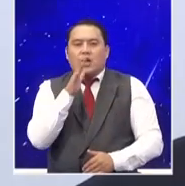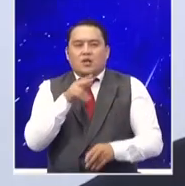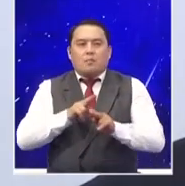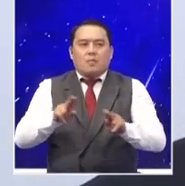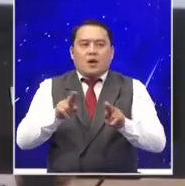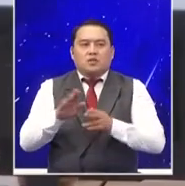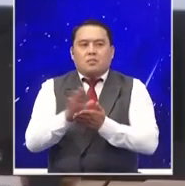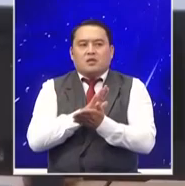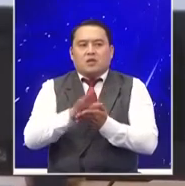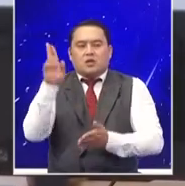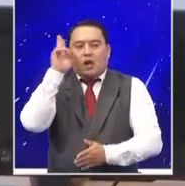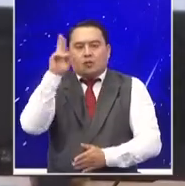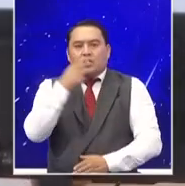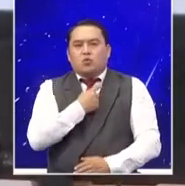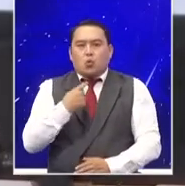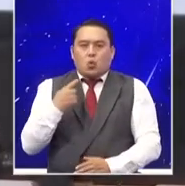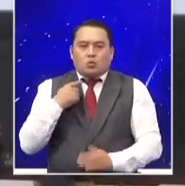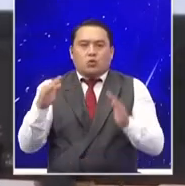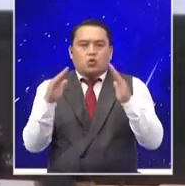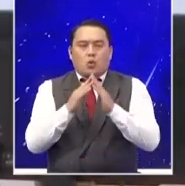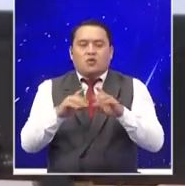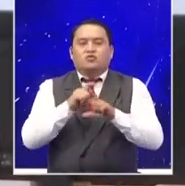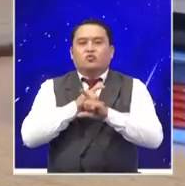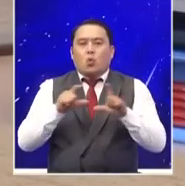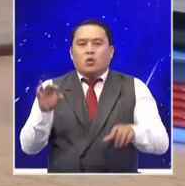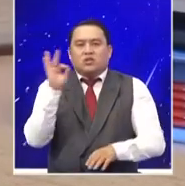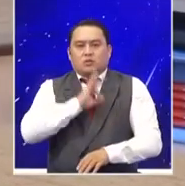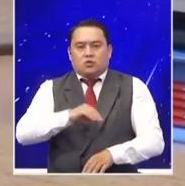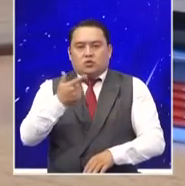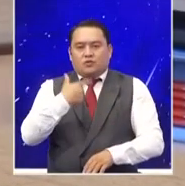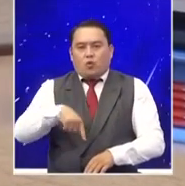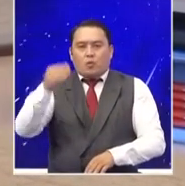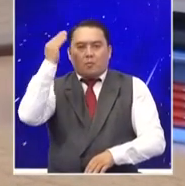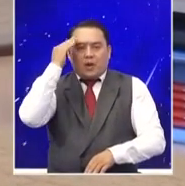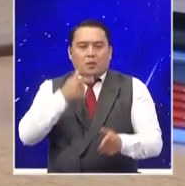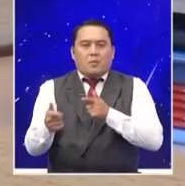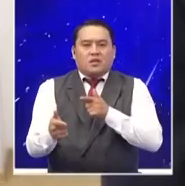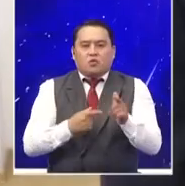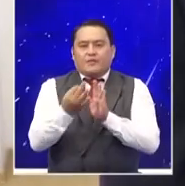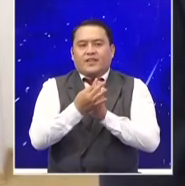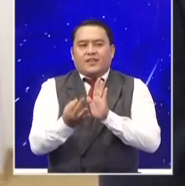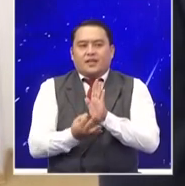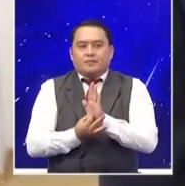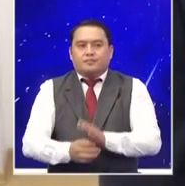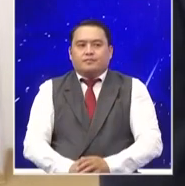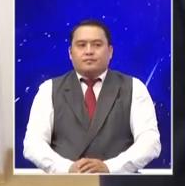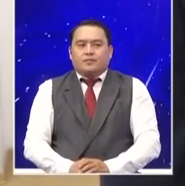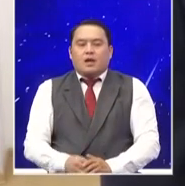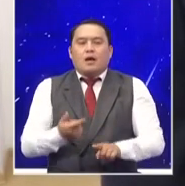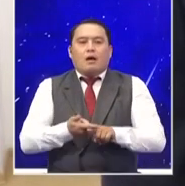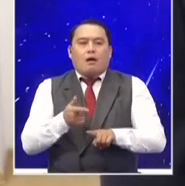дает бесплатные уроки истории в Талдыкурганском доме школьников, используя собственную методику подготовки к КНТ. Эта методика им дает